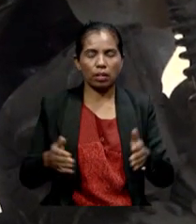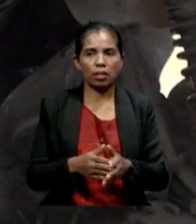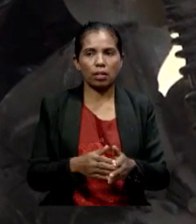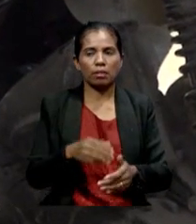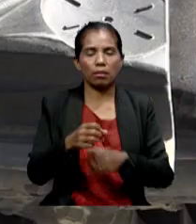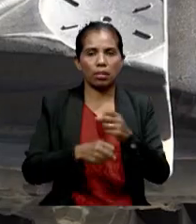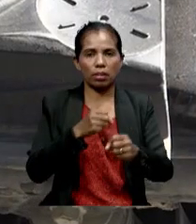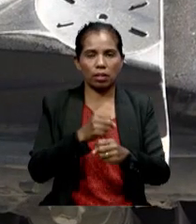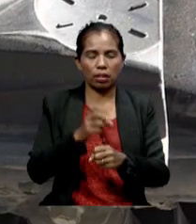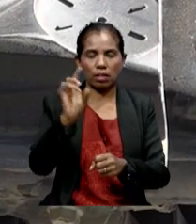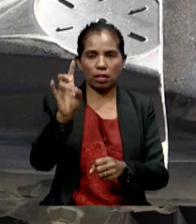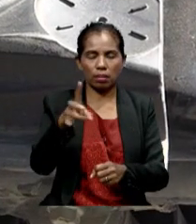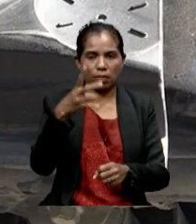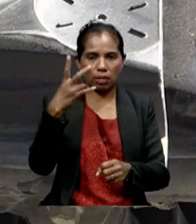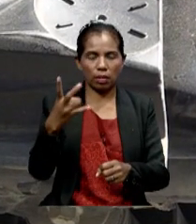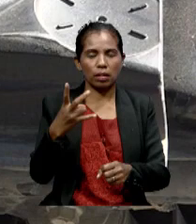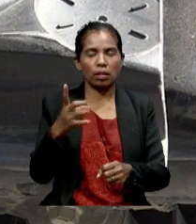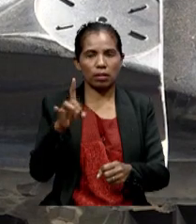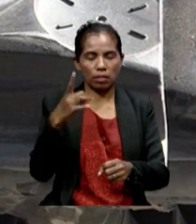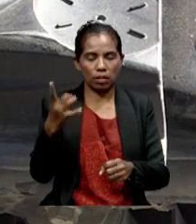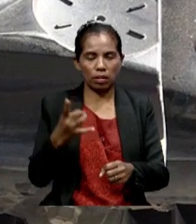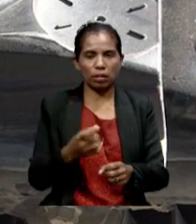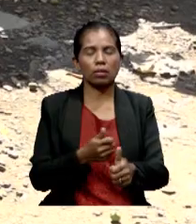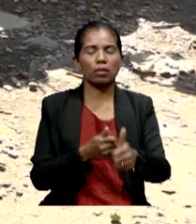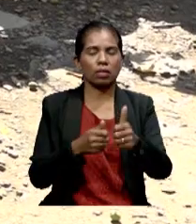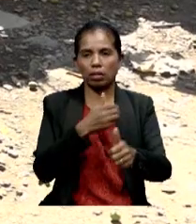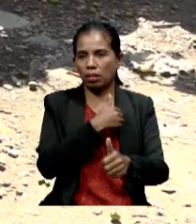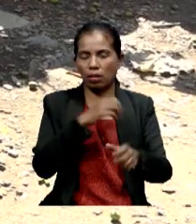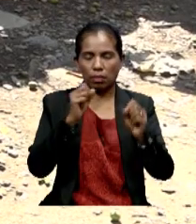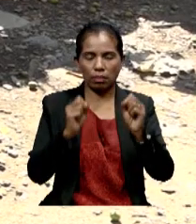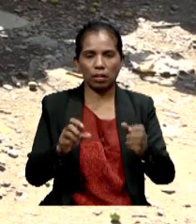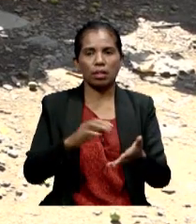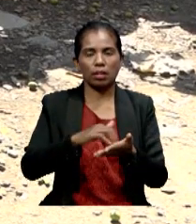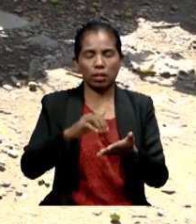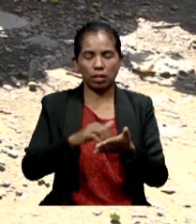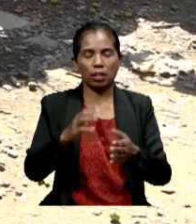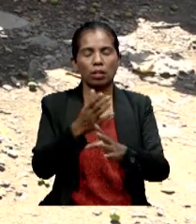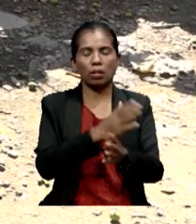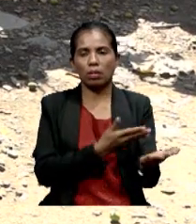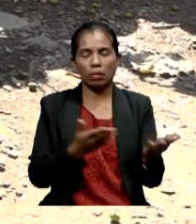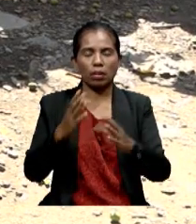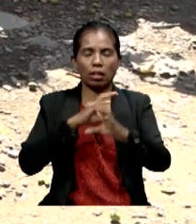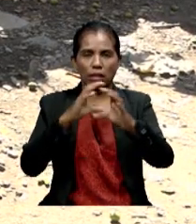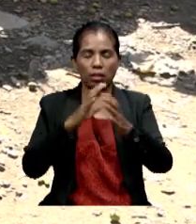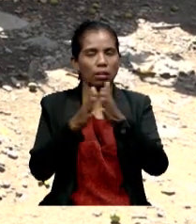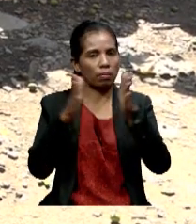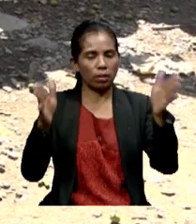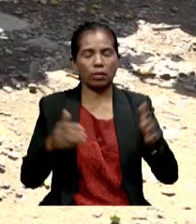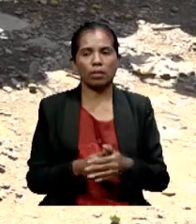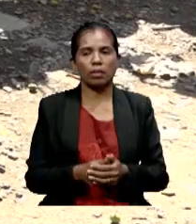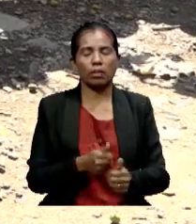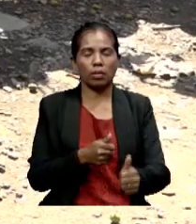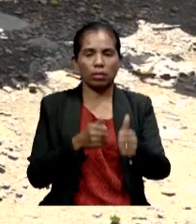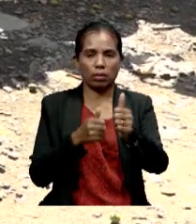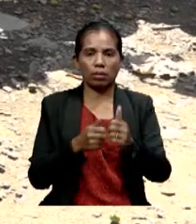tinang sanul resim walu nebe tui regras konduktor ne sidak belehetan lisensa atau kondus kereta tronton tui re sistive